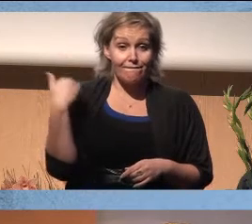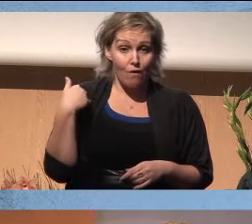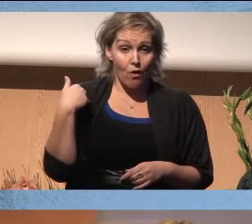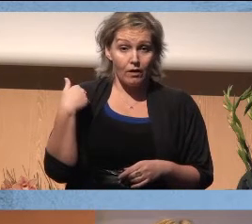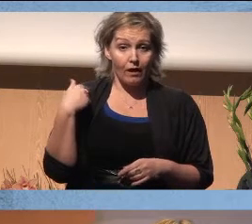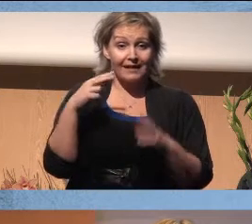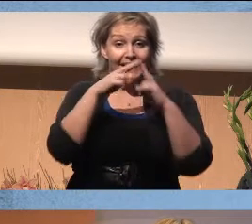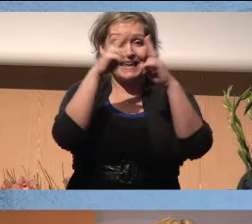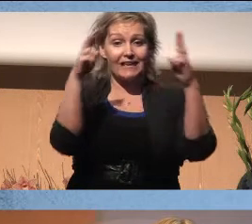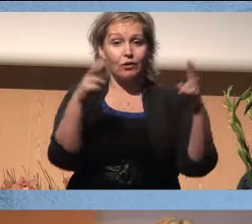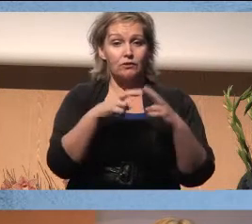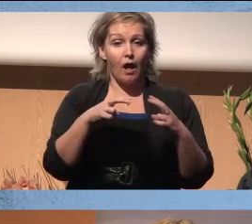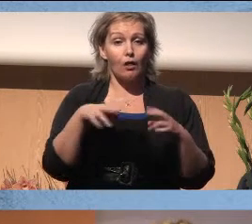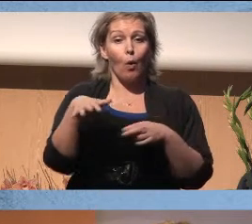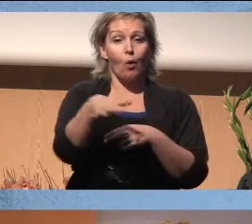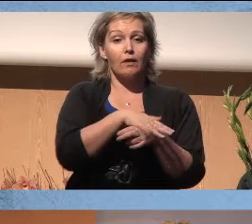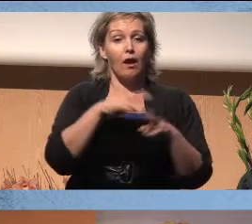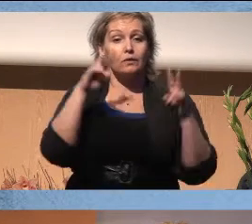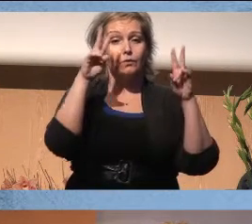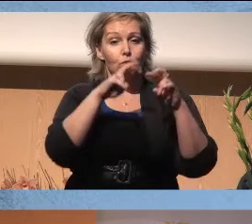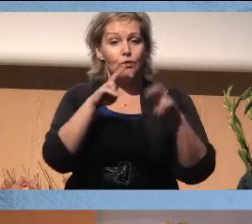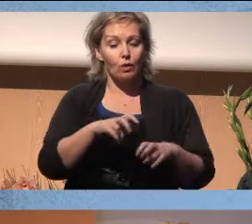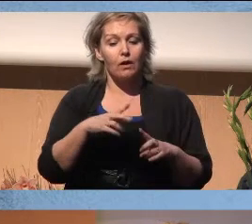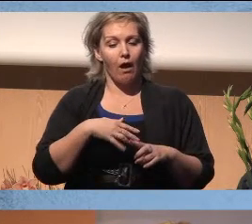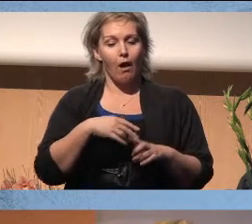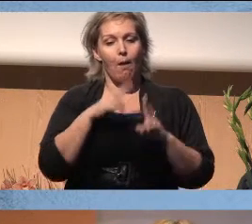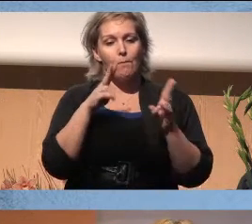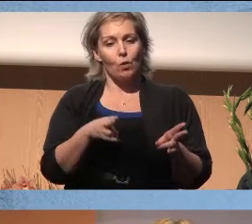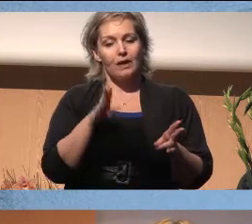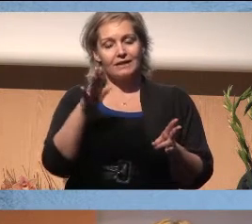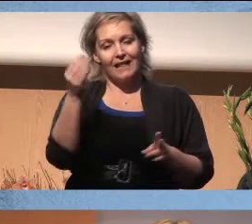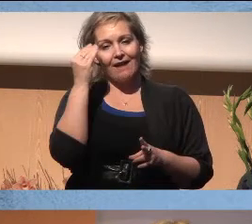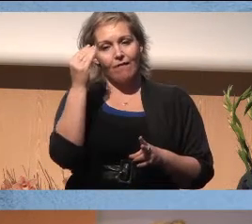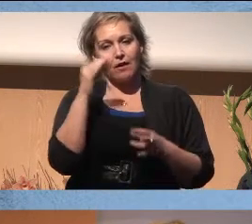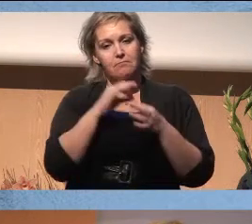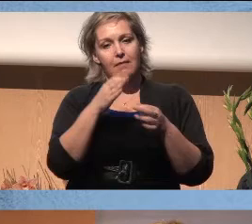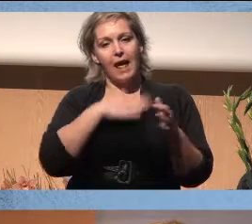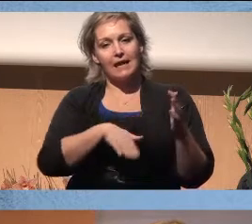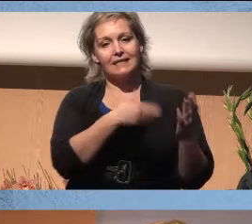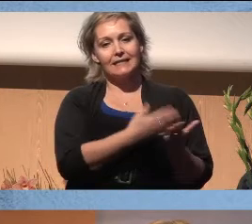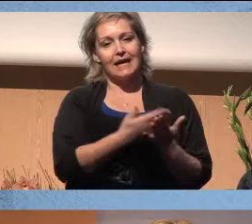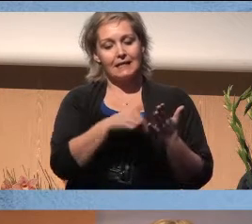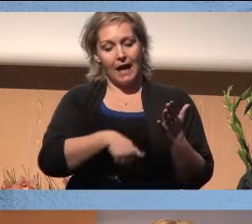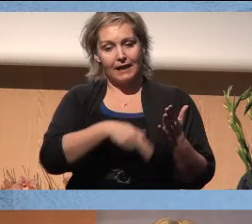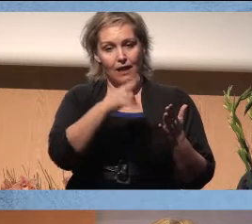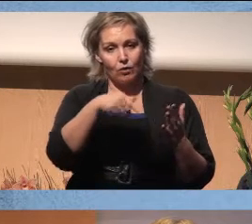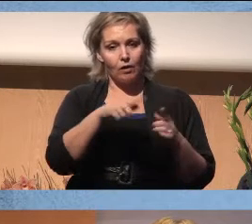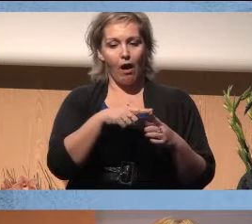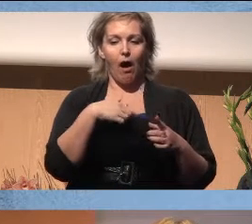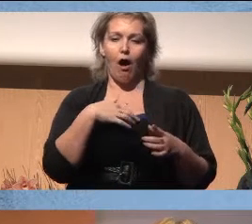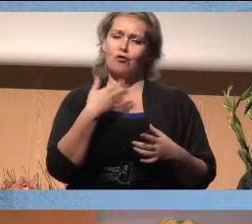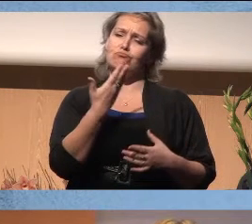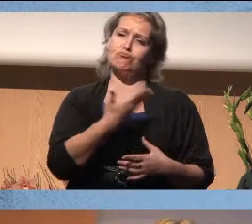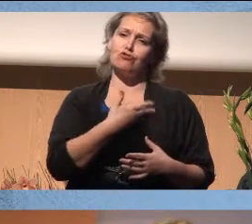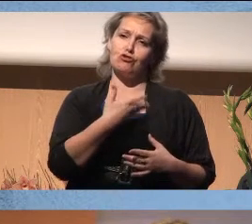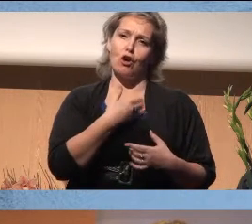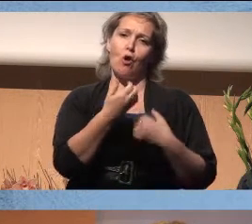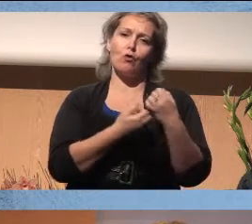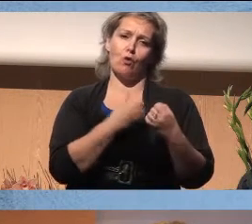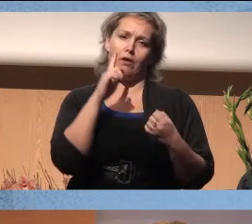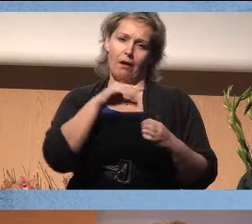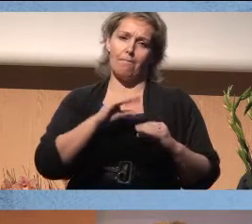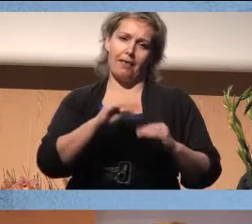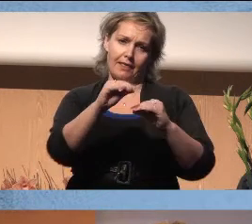at internasjonale og nasjonale undersøkelser av brukernes erfaringer med helsetjenesten i Norge sier at vi har mye å gjøre